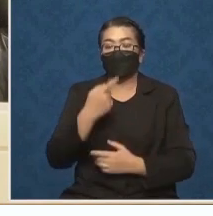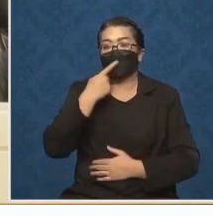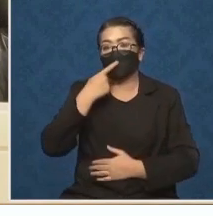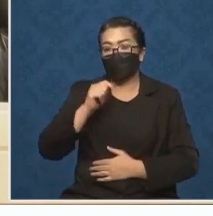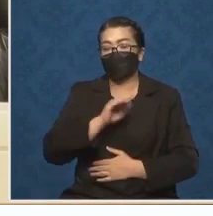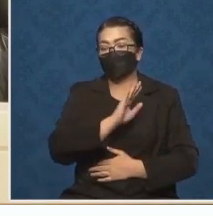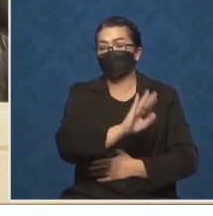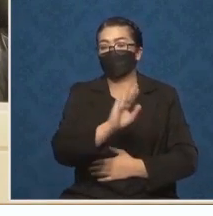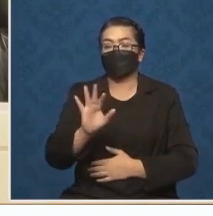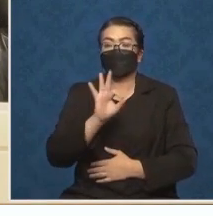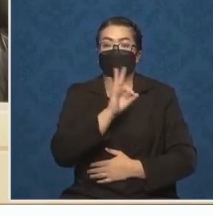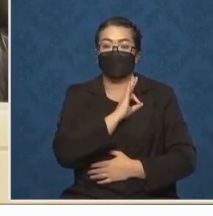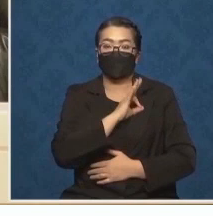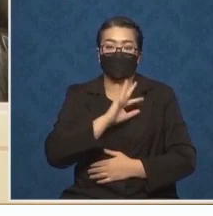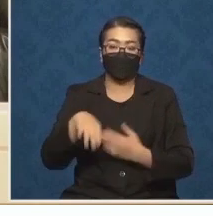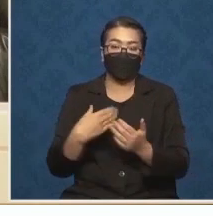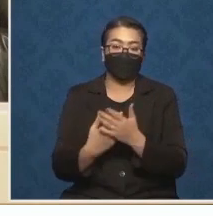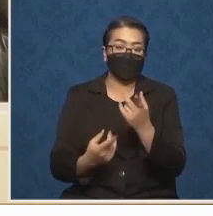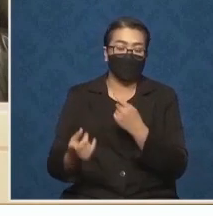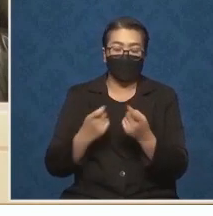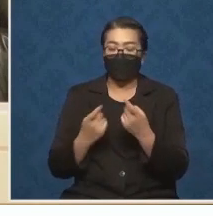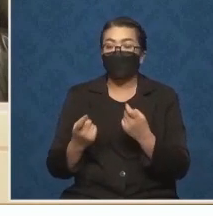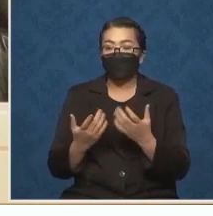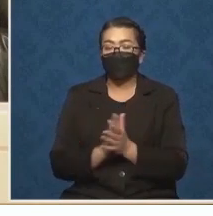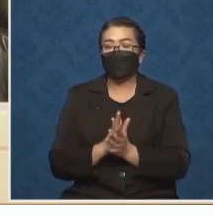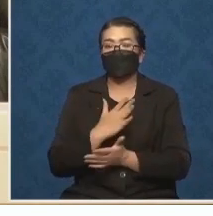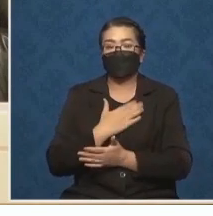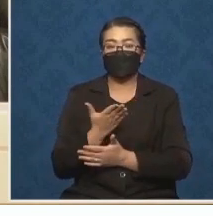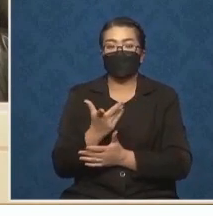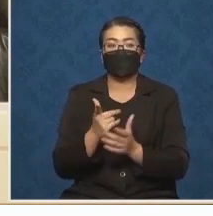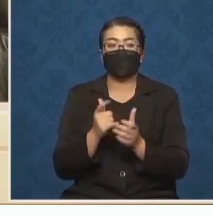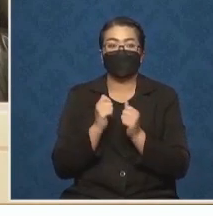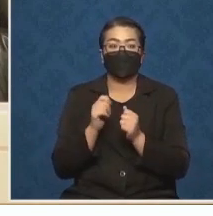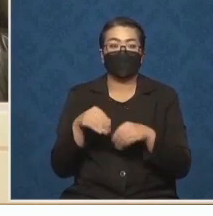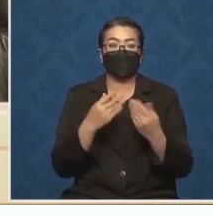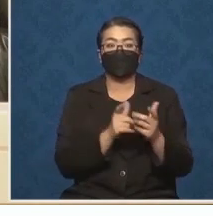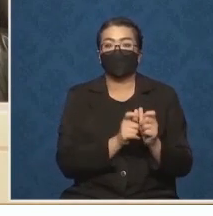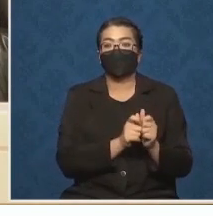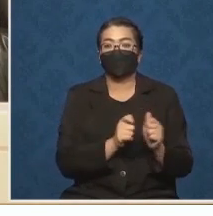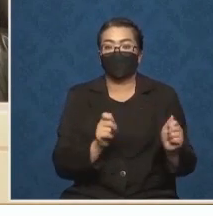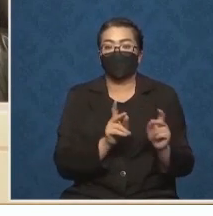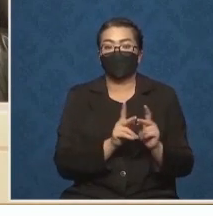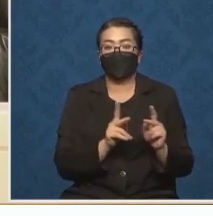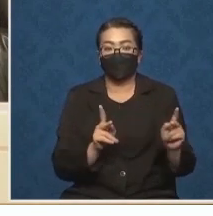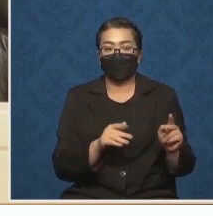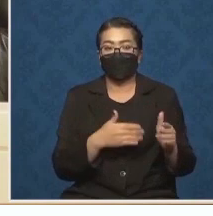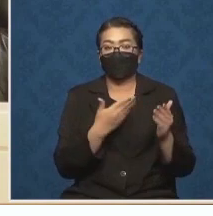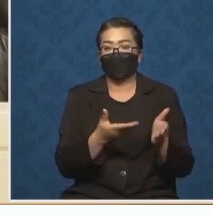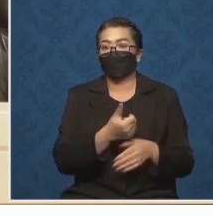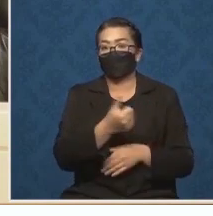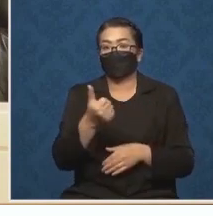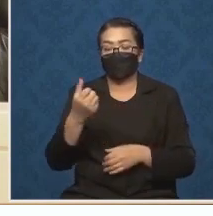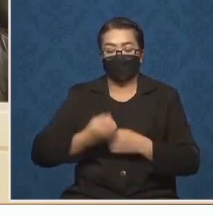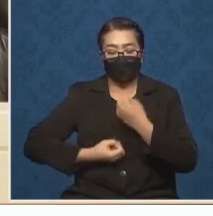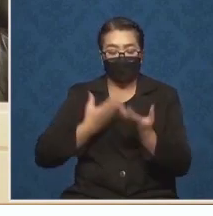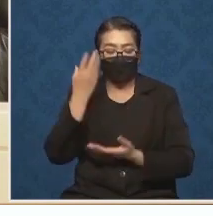ามของสมาชิกผู้ทรงเกียรติทุกท่านที่ฉันจะขออนุญาตให้อนุกรรมาธิการท่านอื่นได้แสด